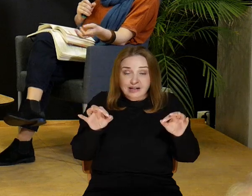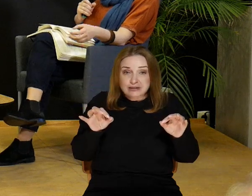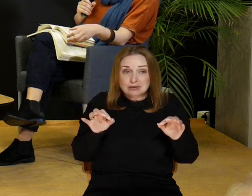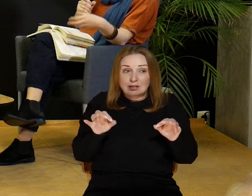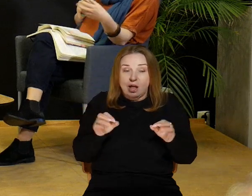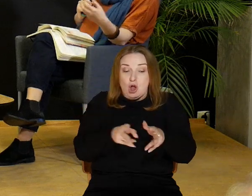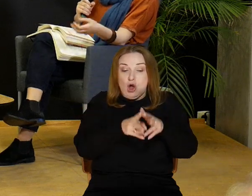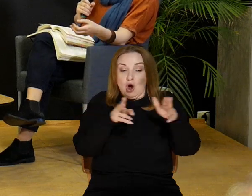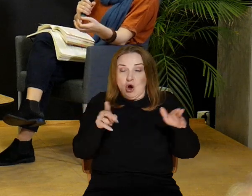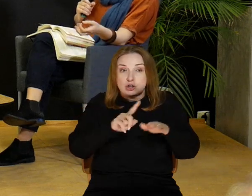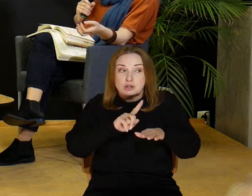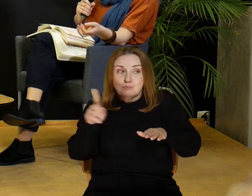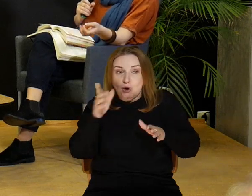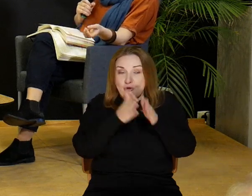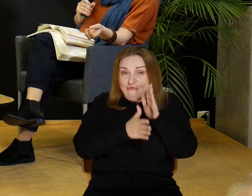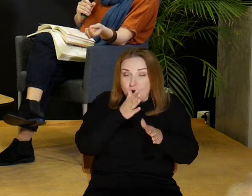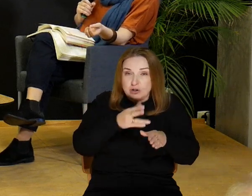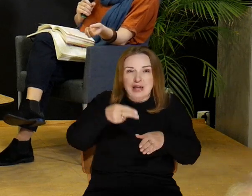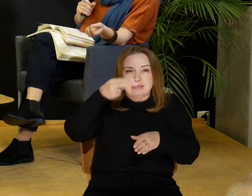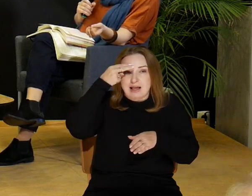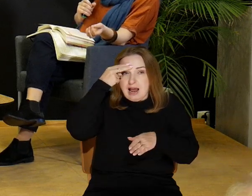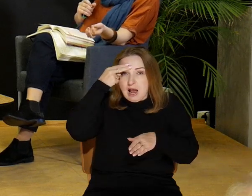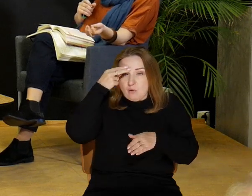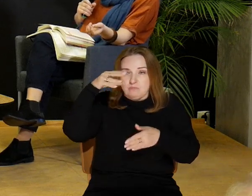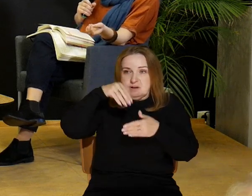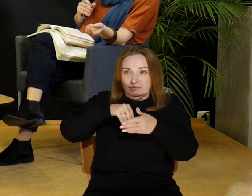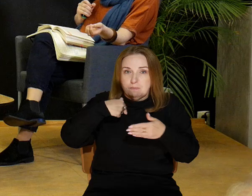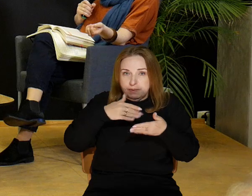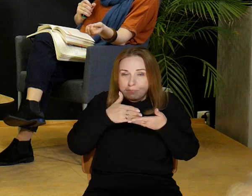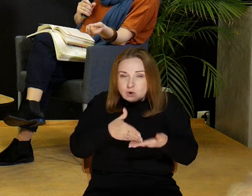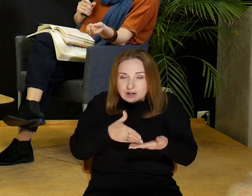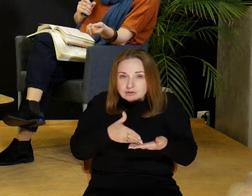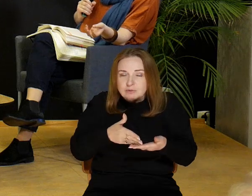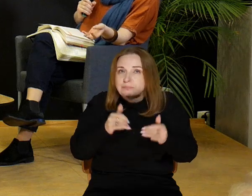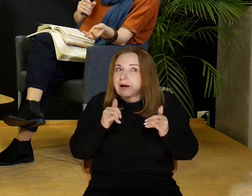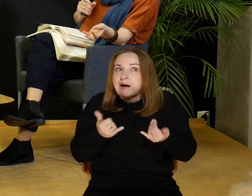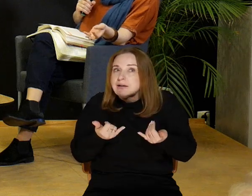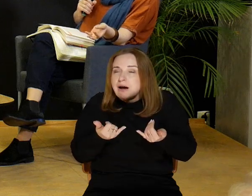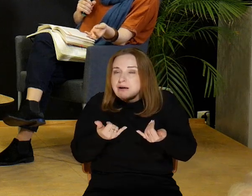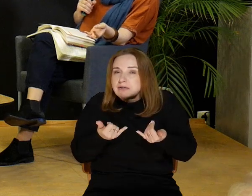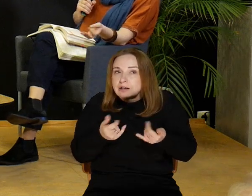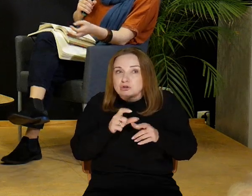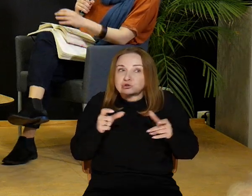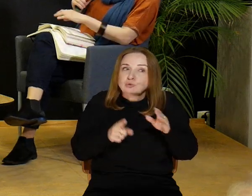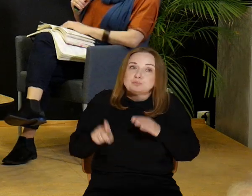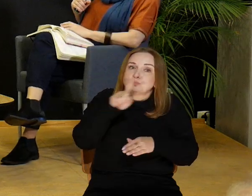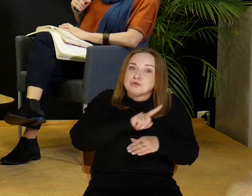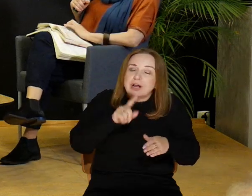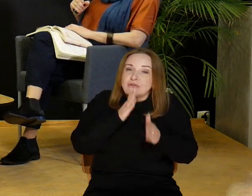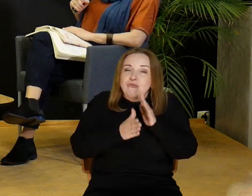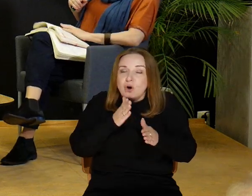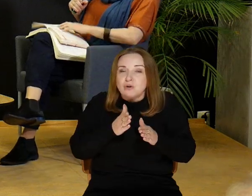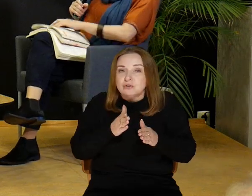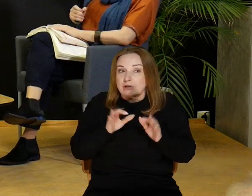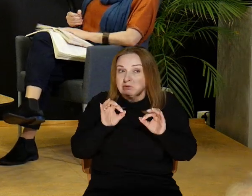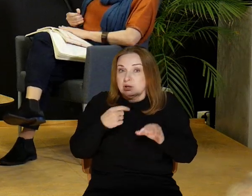powojniu, kiedy radzimy sobie z tą traumą historyczną, czy... Przed wojną, jak mówi Donald Tusk, tak? Czy przed wojną, jak mówi